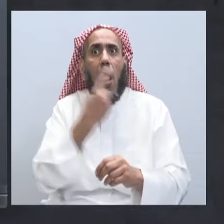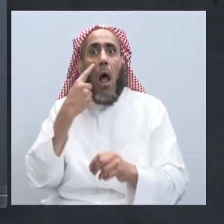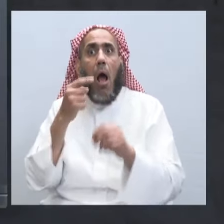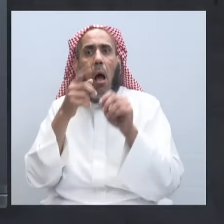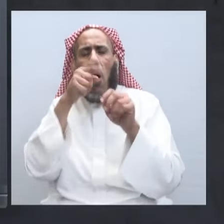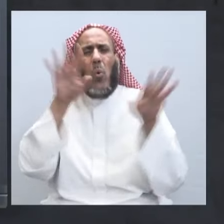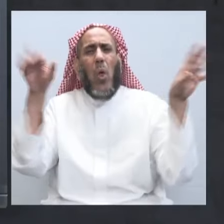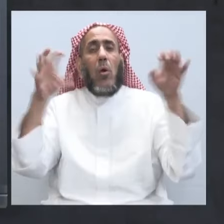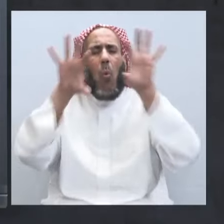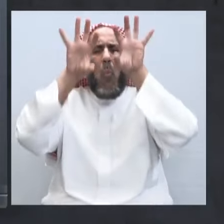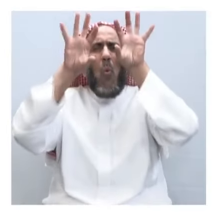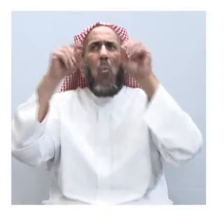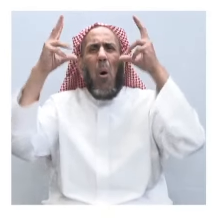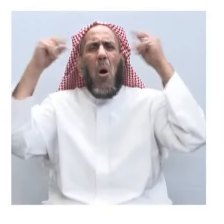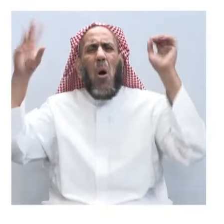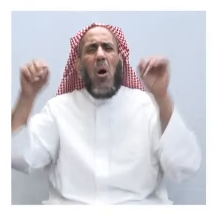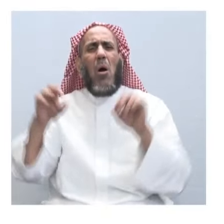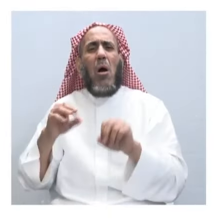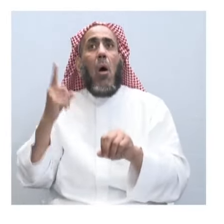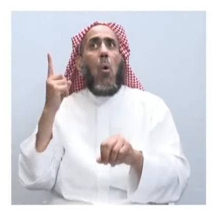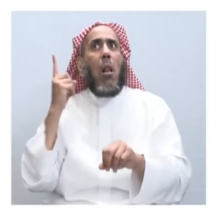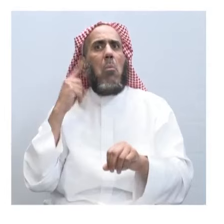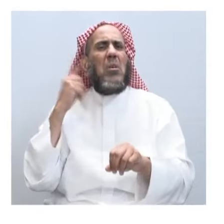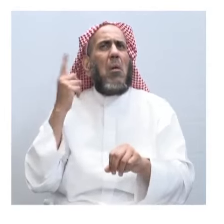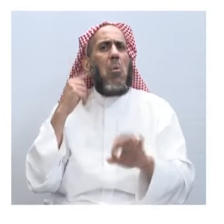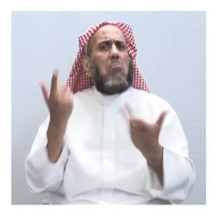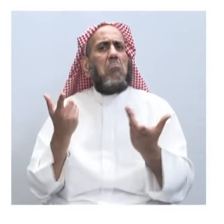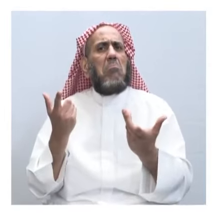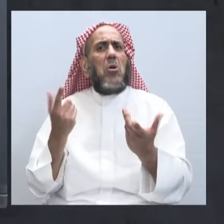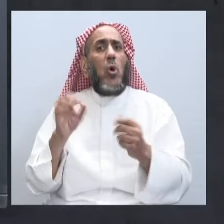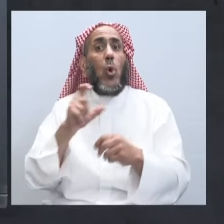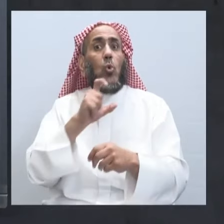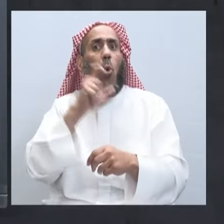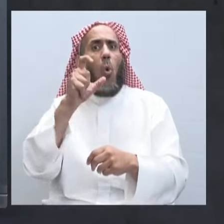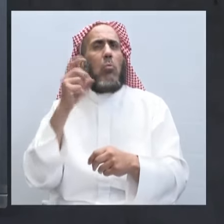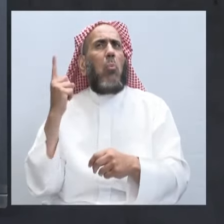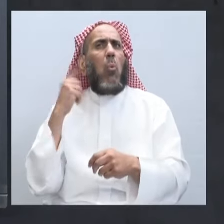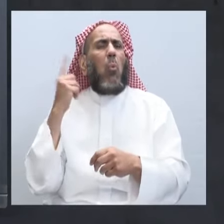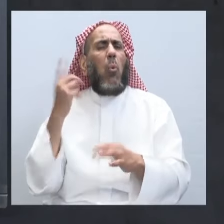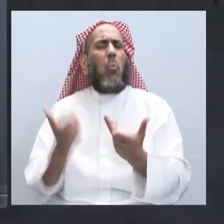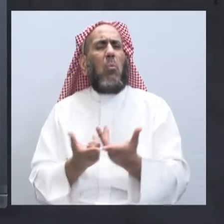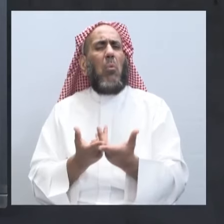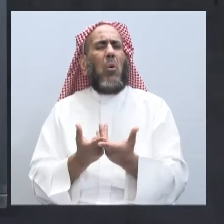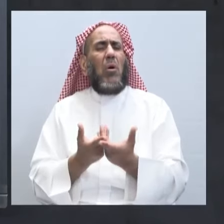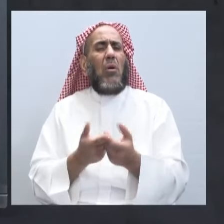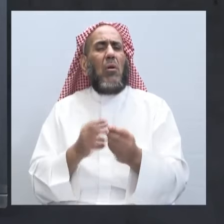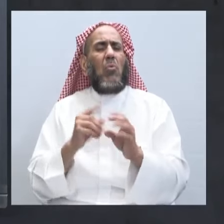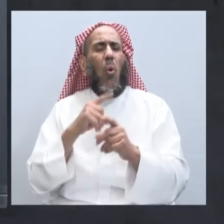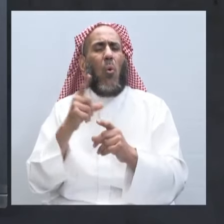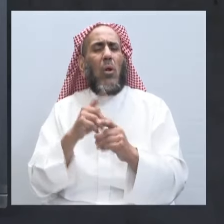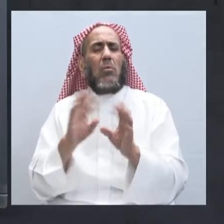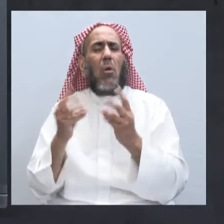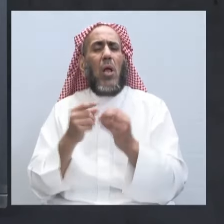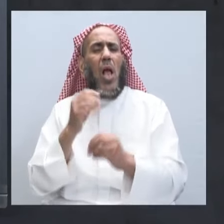طير راى بومه او المسموعات سمع صوت واضح وتناول المسموعات لا